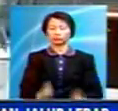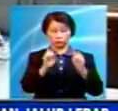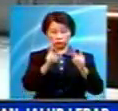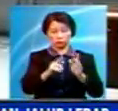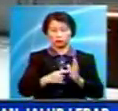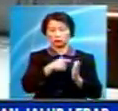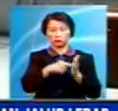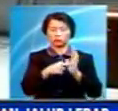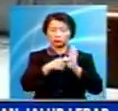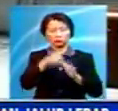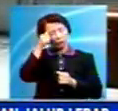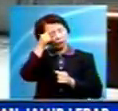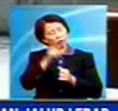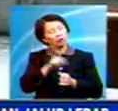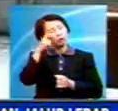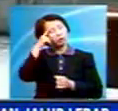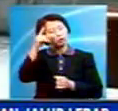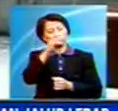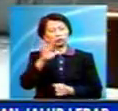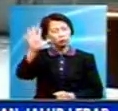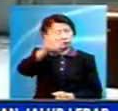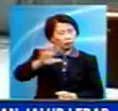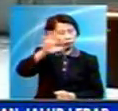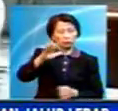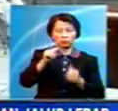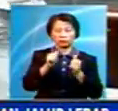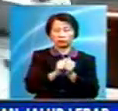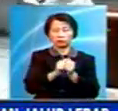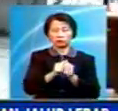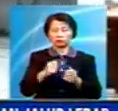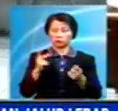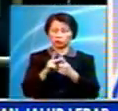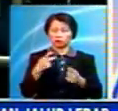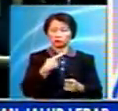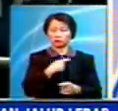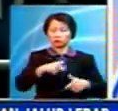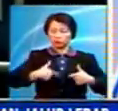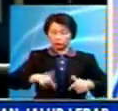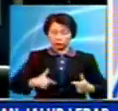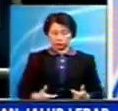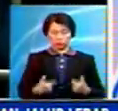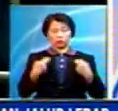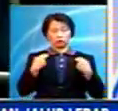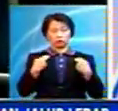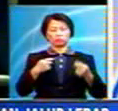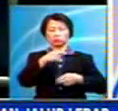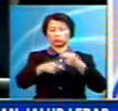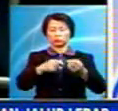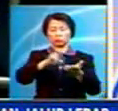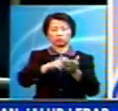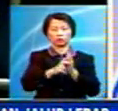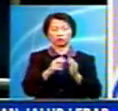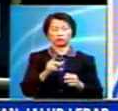melampangkan satu renungan dan juga satu bayangan serta cerminan kepada kita yang masih bernafas ini tentang erti